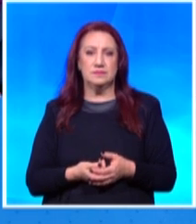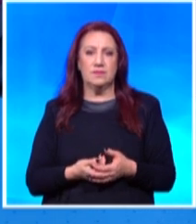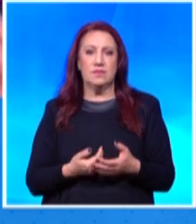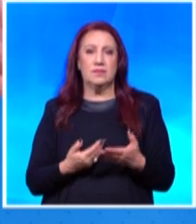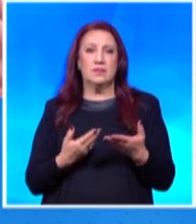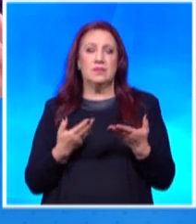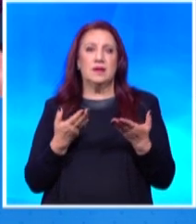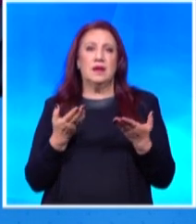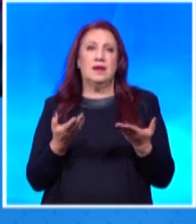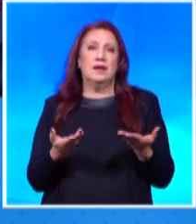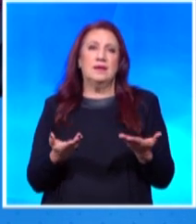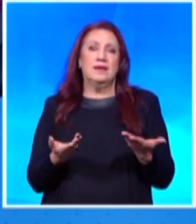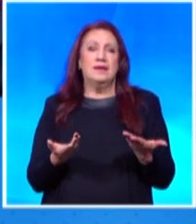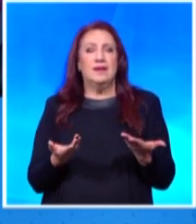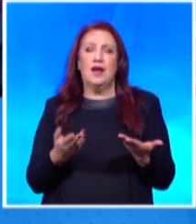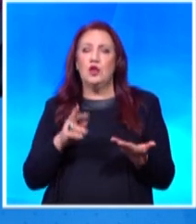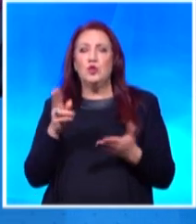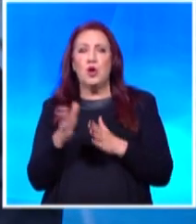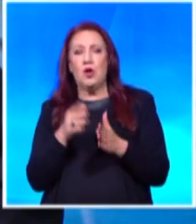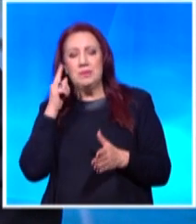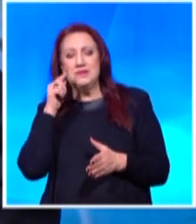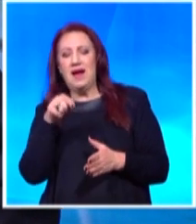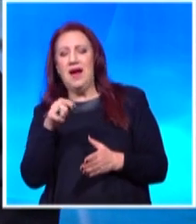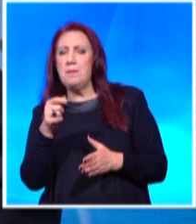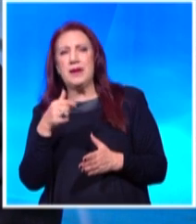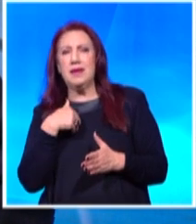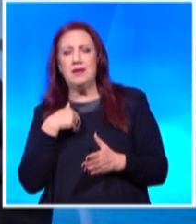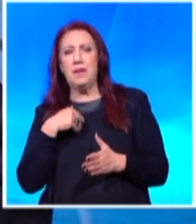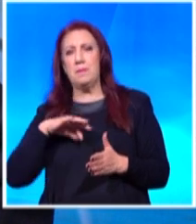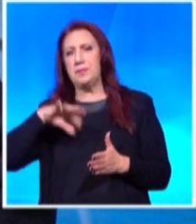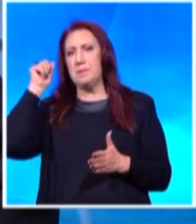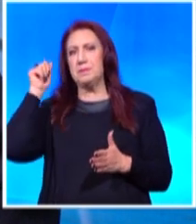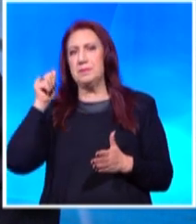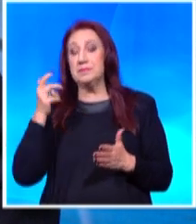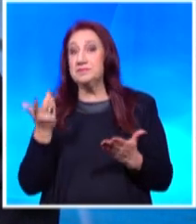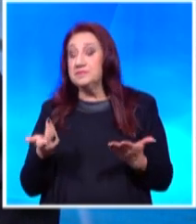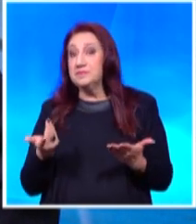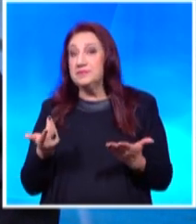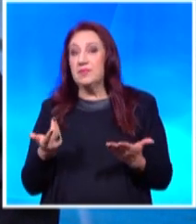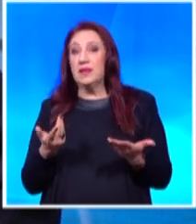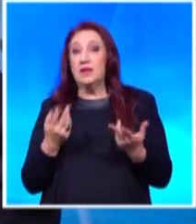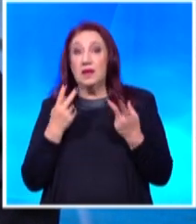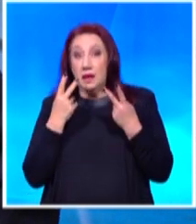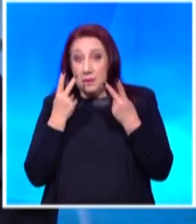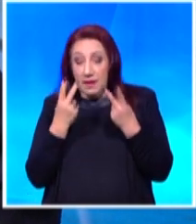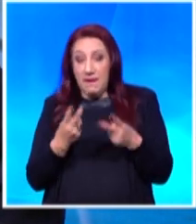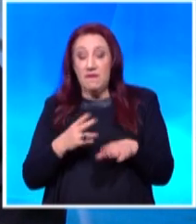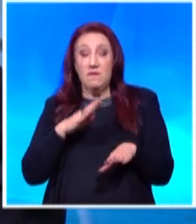кажеш, желания за присвояване на тях. Добре, но бедствията така е, че са факт, и особено тези огромни наводнения